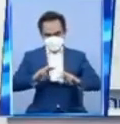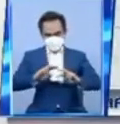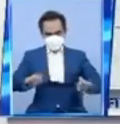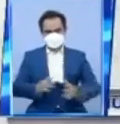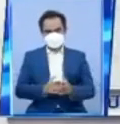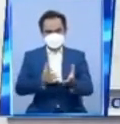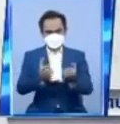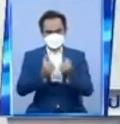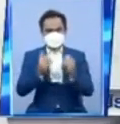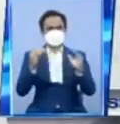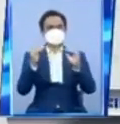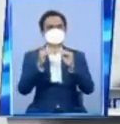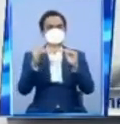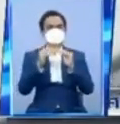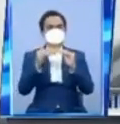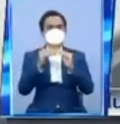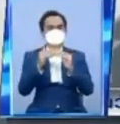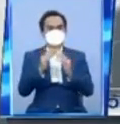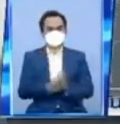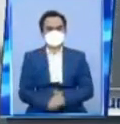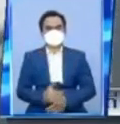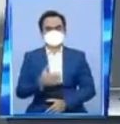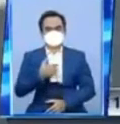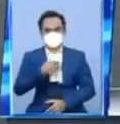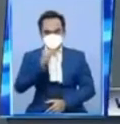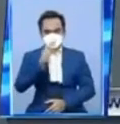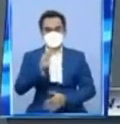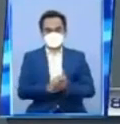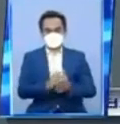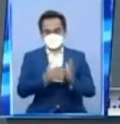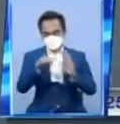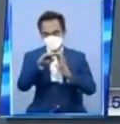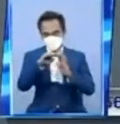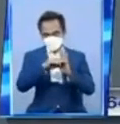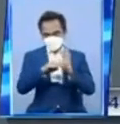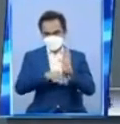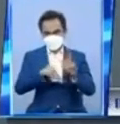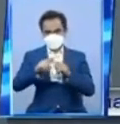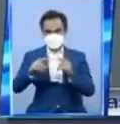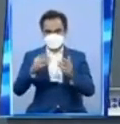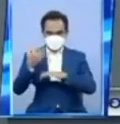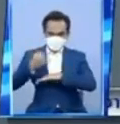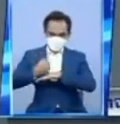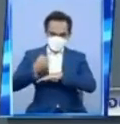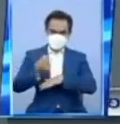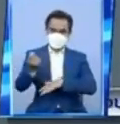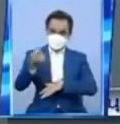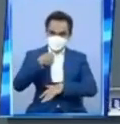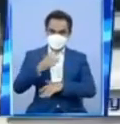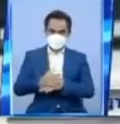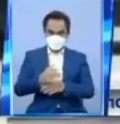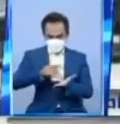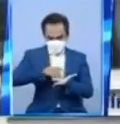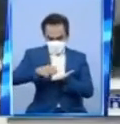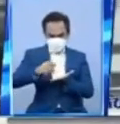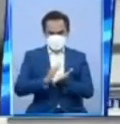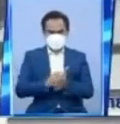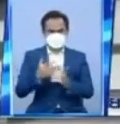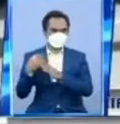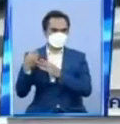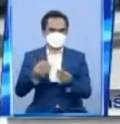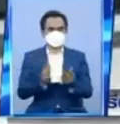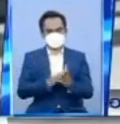สิทธิด้วยทีนี้พอผ่านสิทธิ์พอผ่านเงื่อนไขต่างๆแล้วการจ่ายเงินเนี่ยก็จะเป็นการโอนผ่านพร้อมเพย์